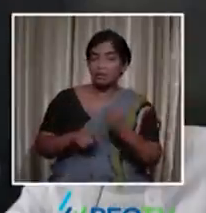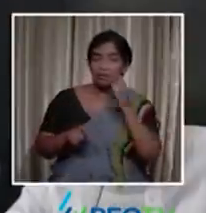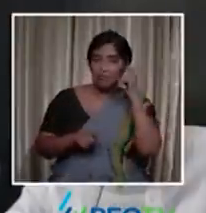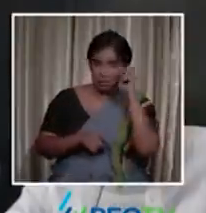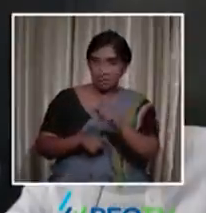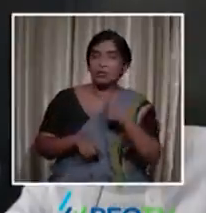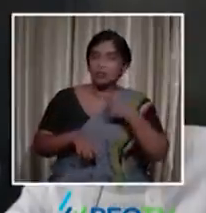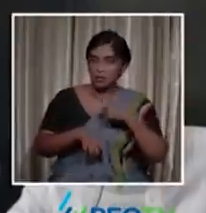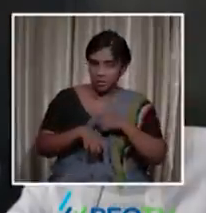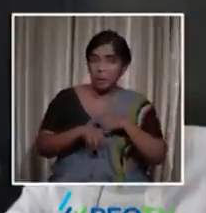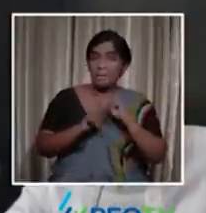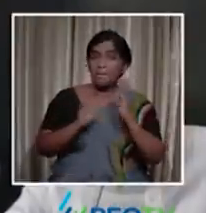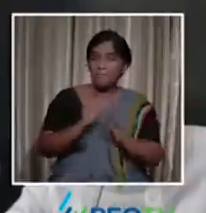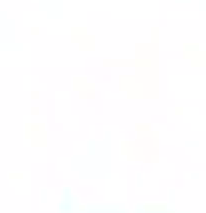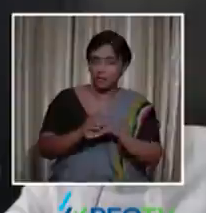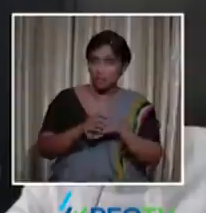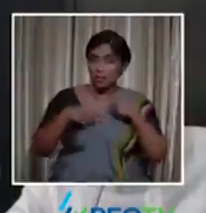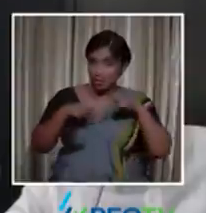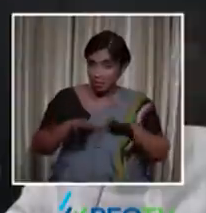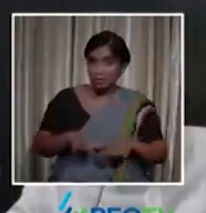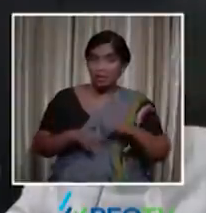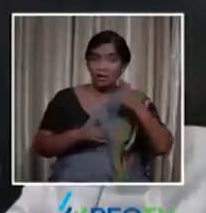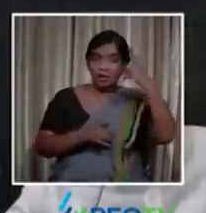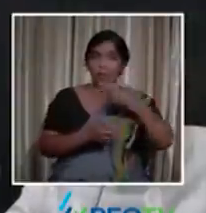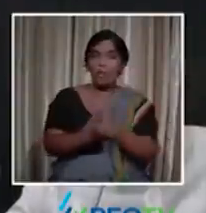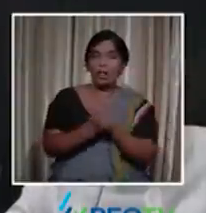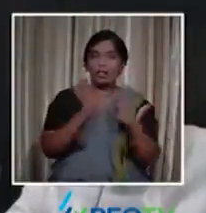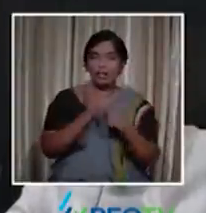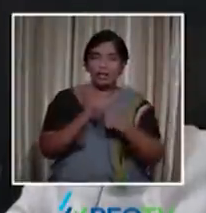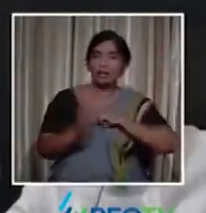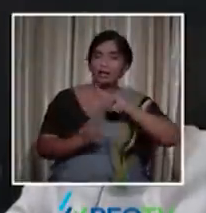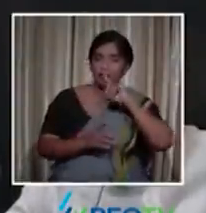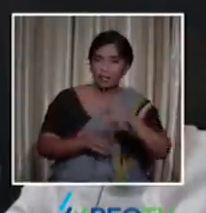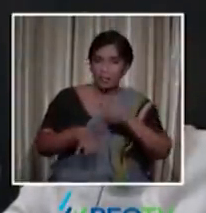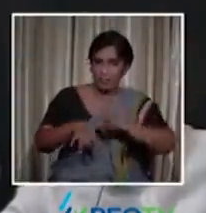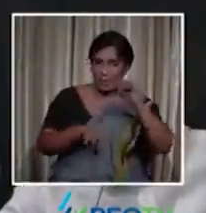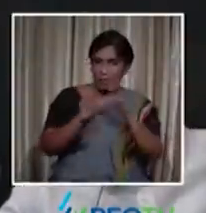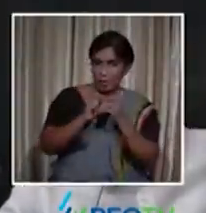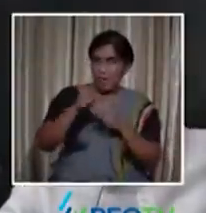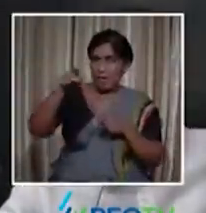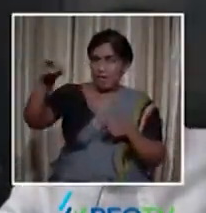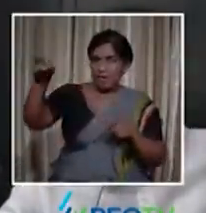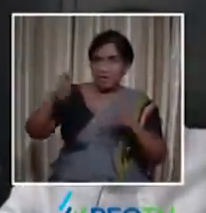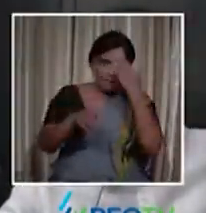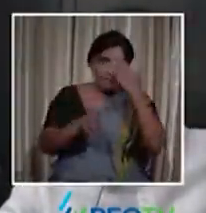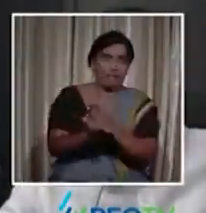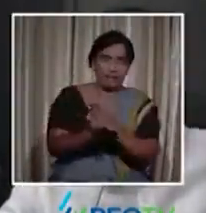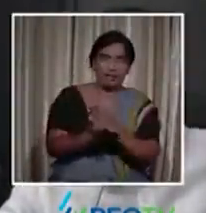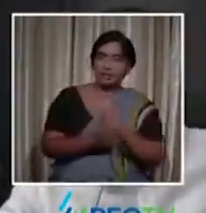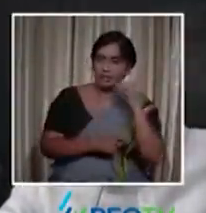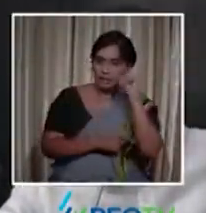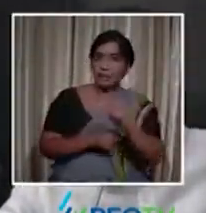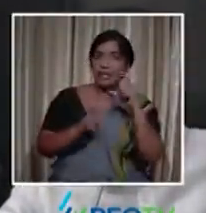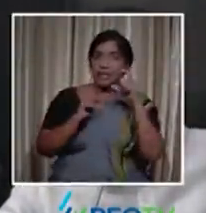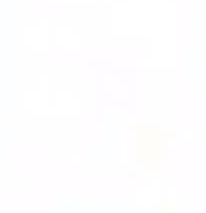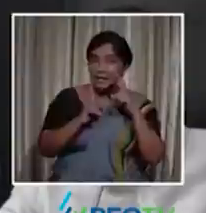මේ අවස්ථාවේදී අරලිගහ මන්දිරයේ හිටියේ මම එතන ඉඳගෙන නියෝජ්‍ය පොලිස්පති තෙන්නකොන් මැතිතුමාට කතා කරා මෙහෙම අවස්ථාවක් සිද්ධවීමක් සිද්ධ වෙන්න යනවා. කරුණාකර මේක නවත්තන්න ඩීජි